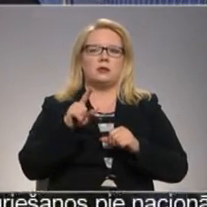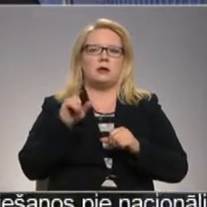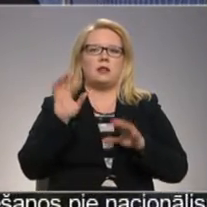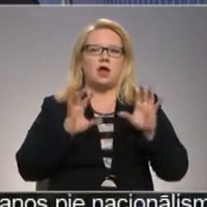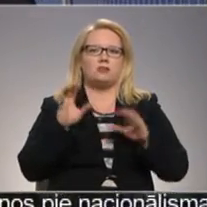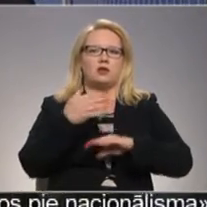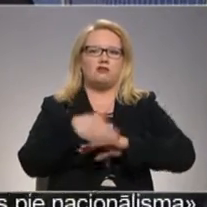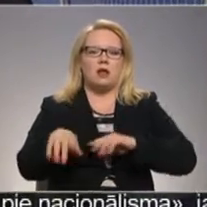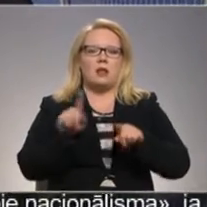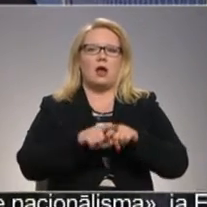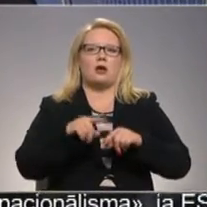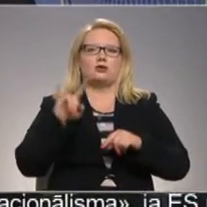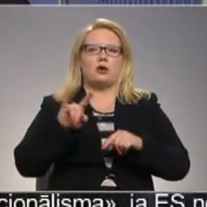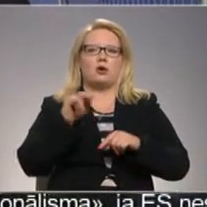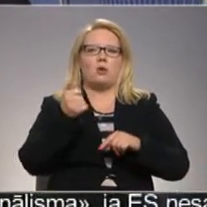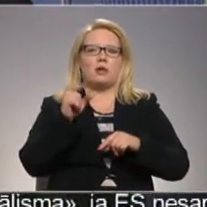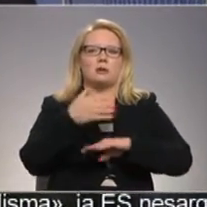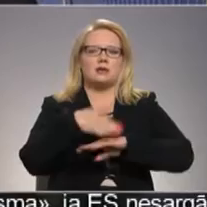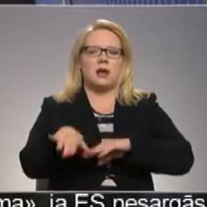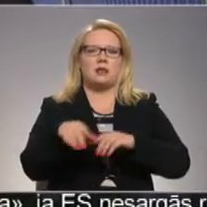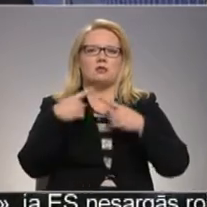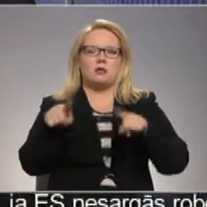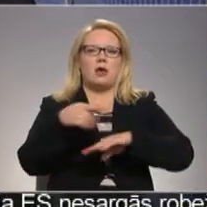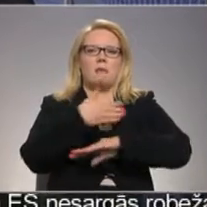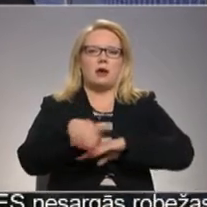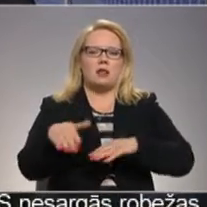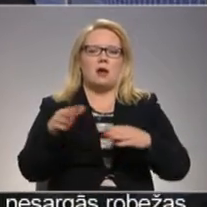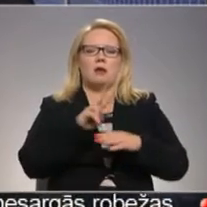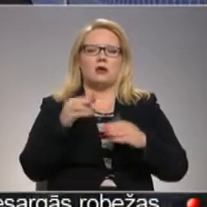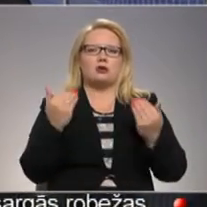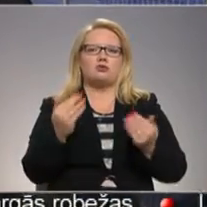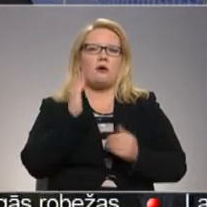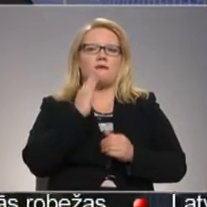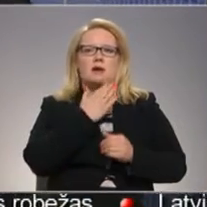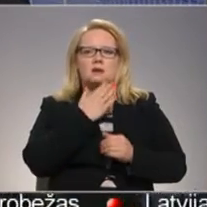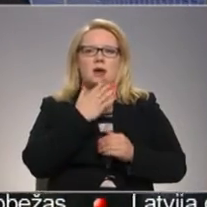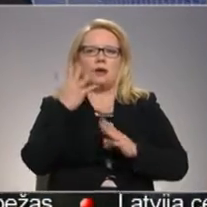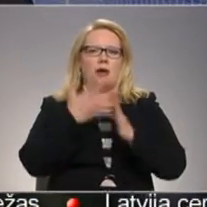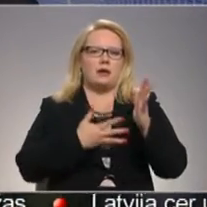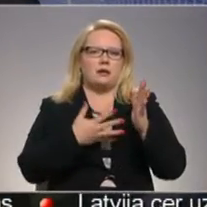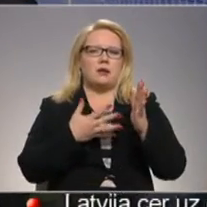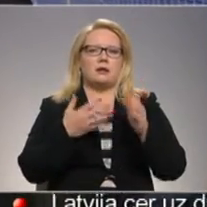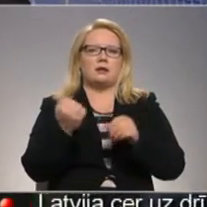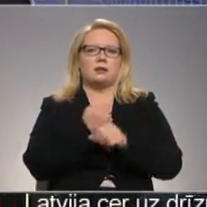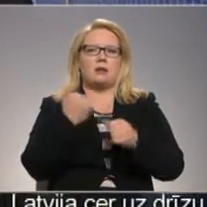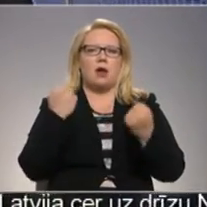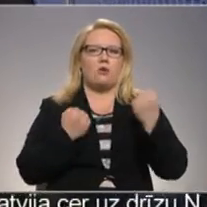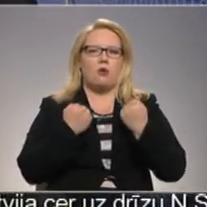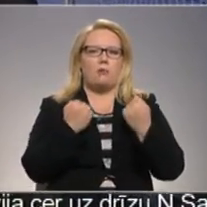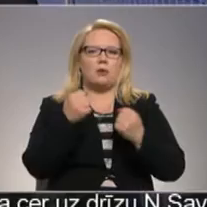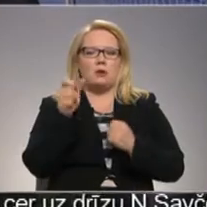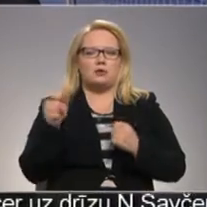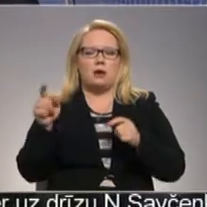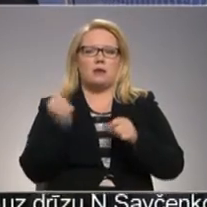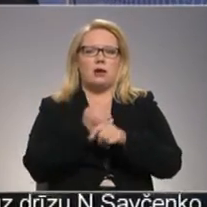ielas, Juglas ielas un citām ielām. Ar ko tad īsti šovasar rēķināties gan autobraucējiem,